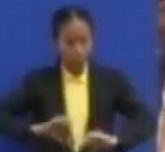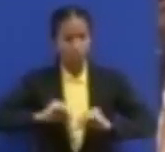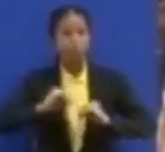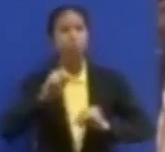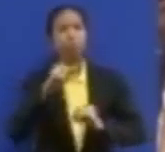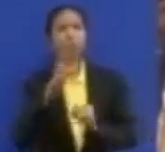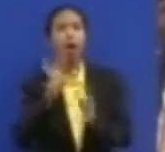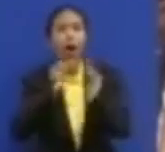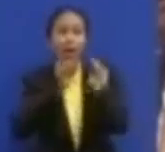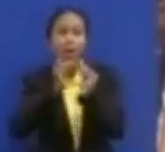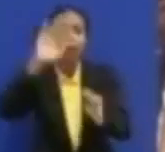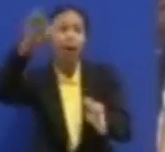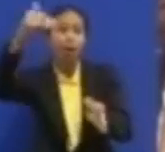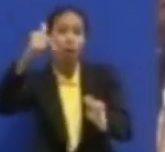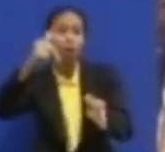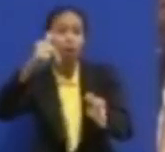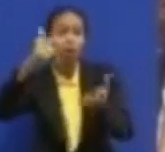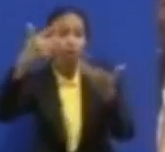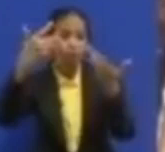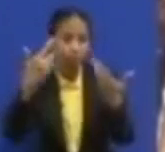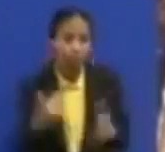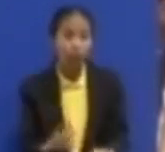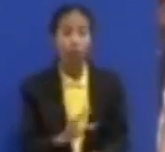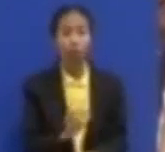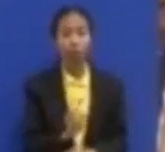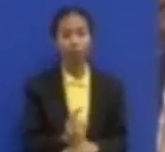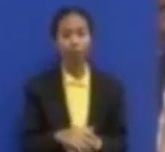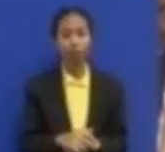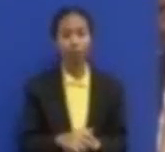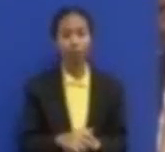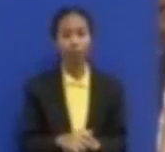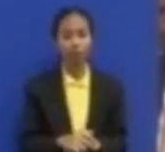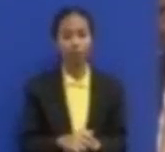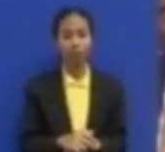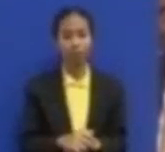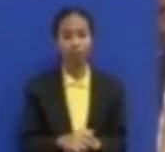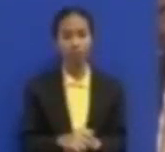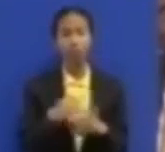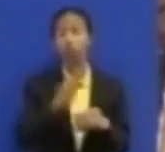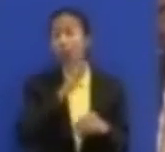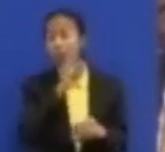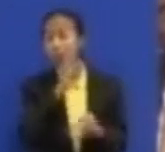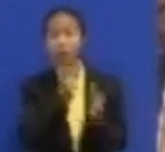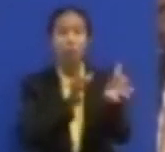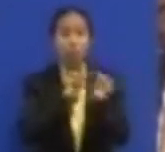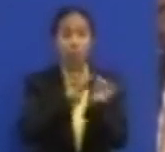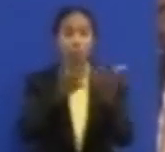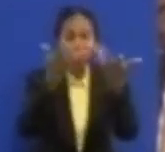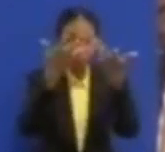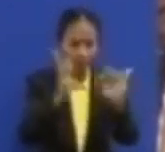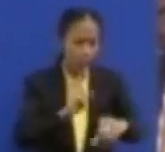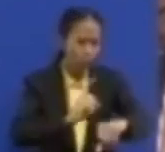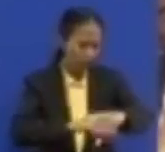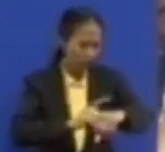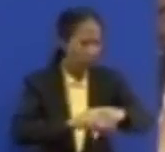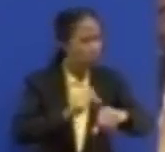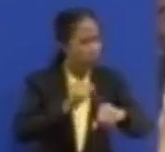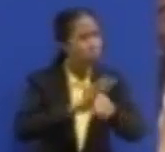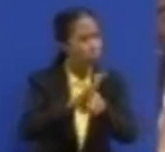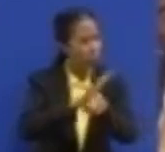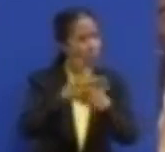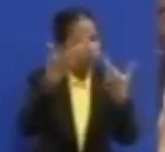หลังจากท่านประธานเห็นว่าได้มีการอภิปรายพอสมควรแล้วหรือจ